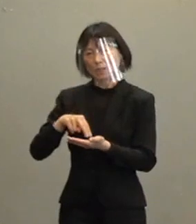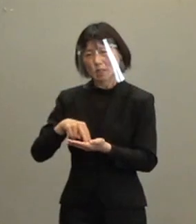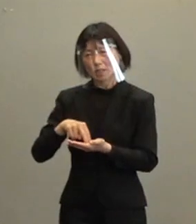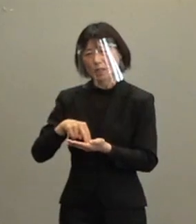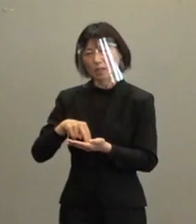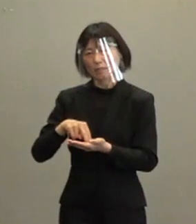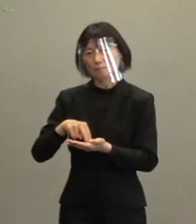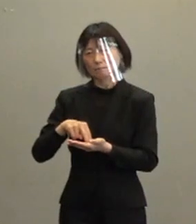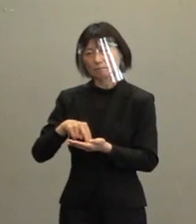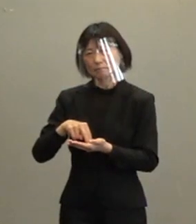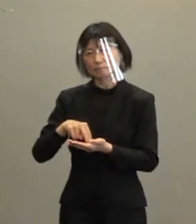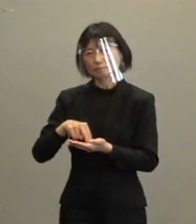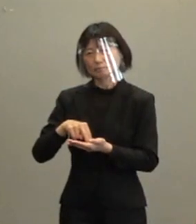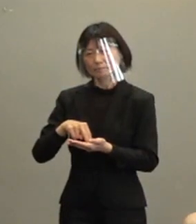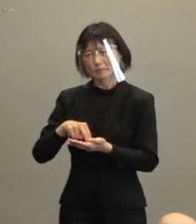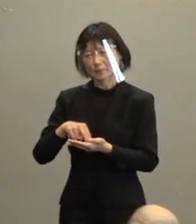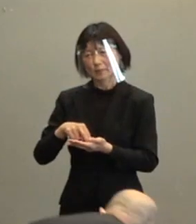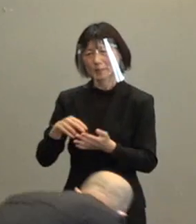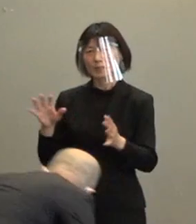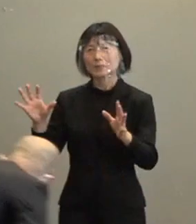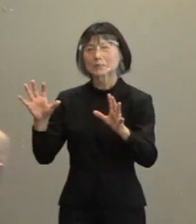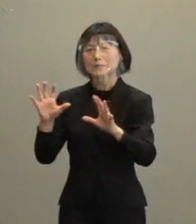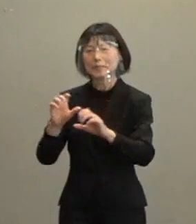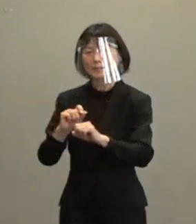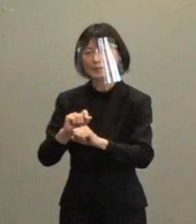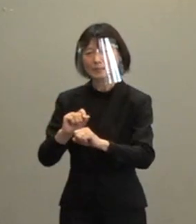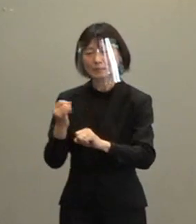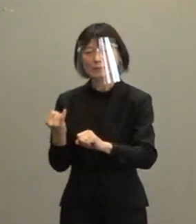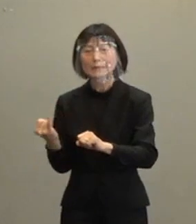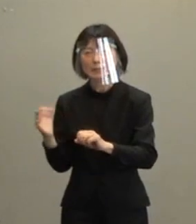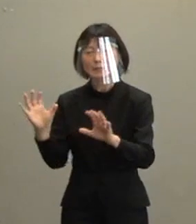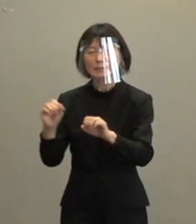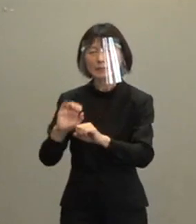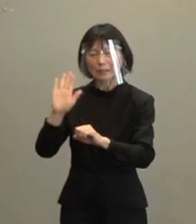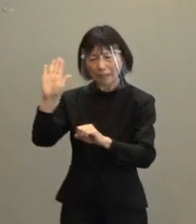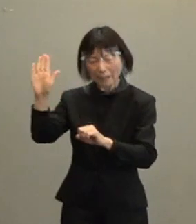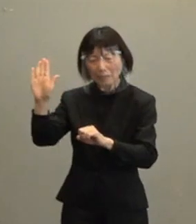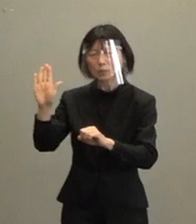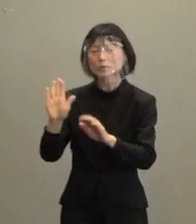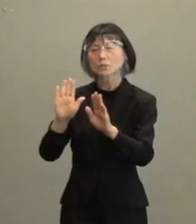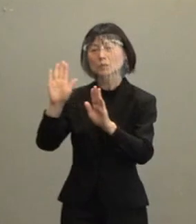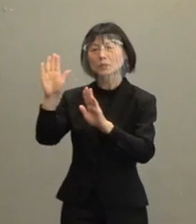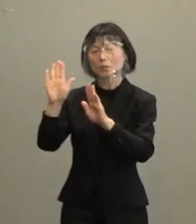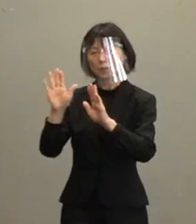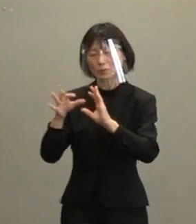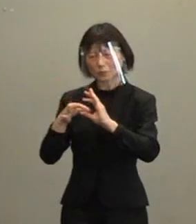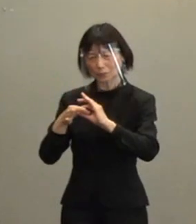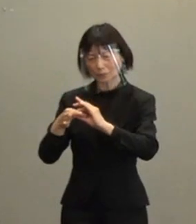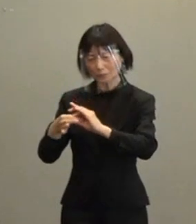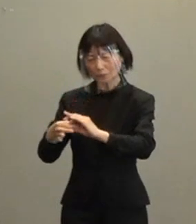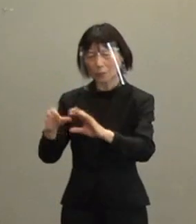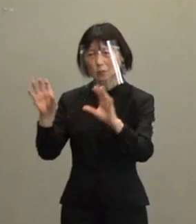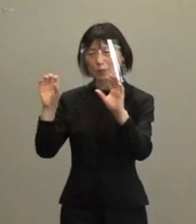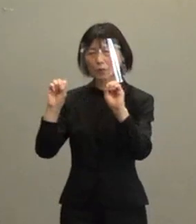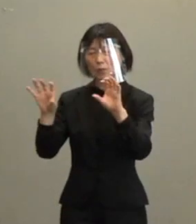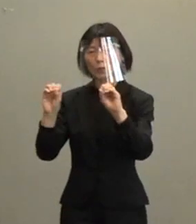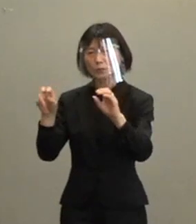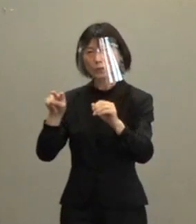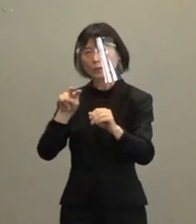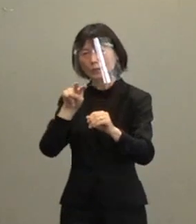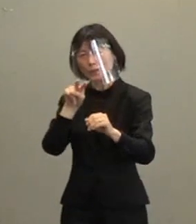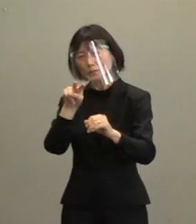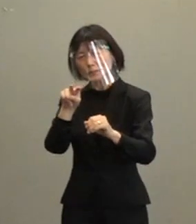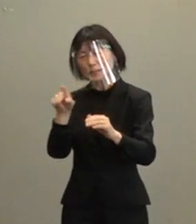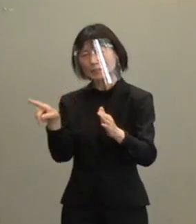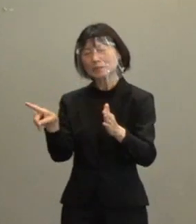この行方不明になってからの状況というのをですね、ずっと報道等でも見てまいり